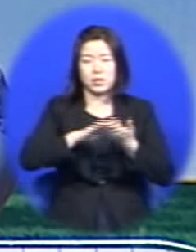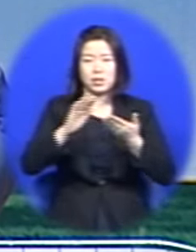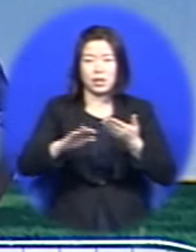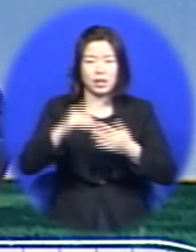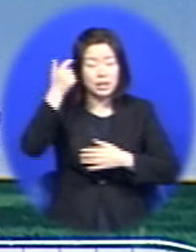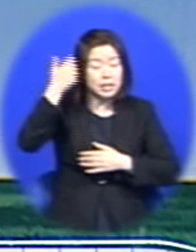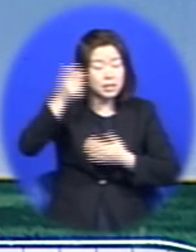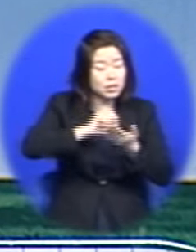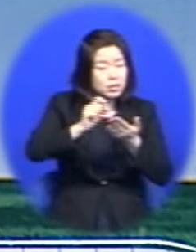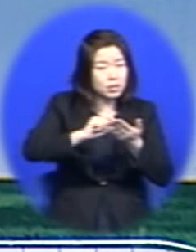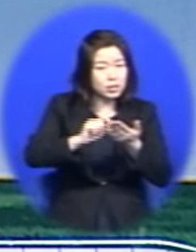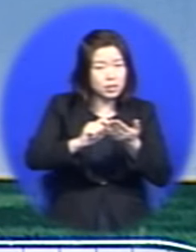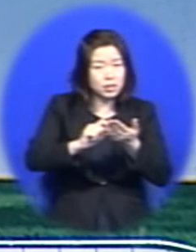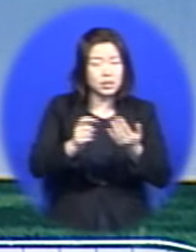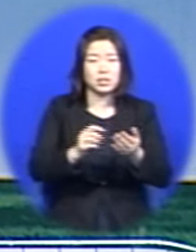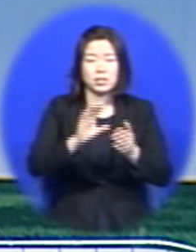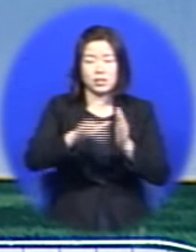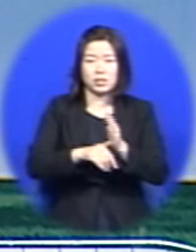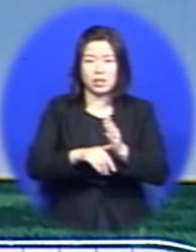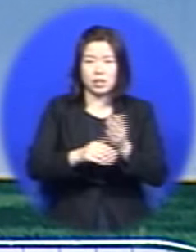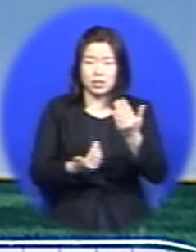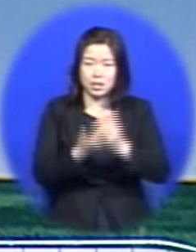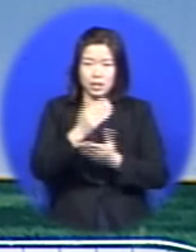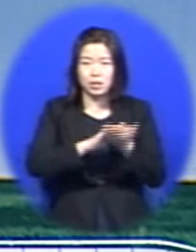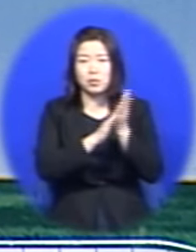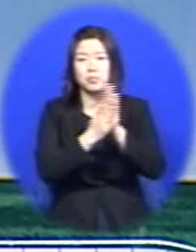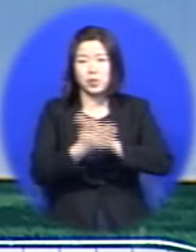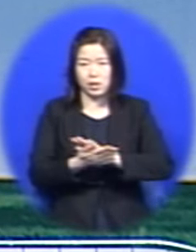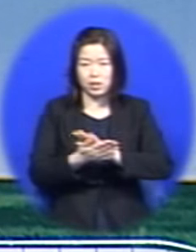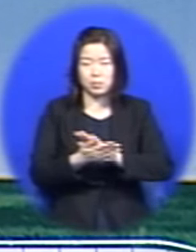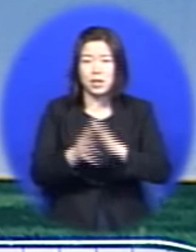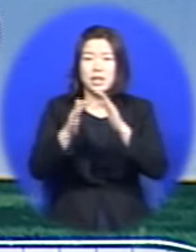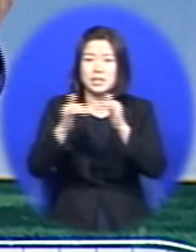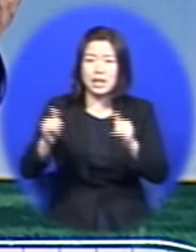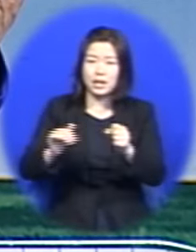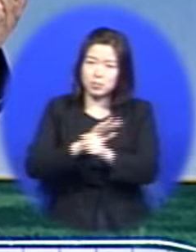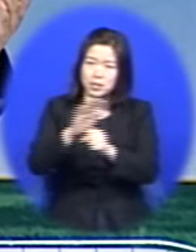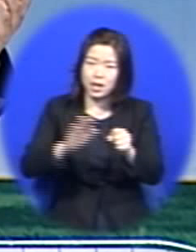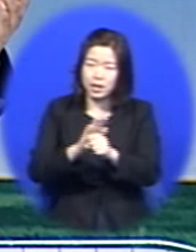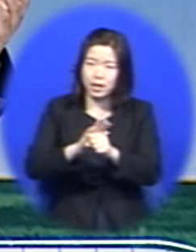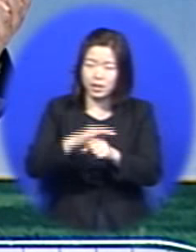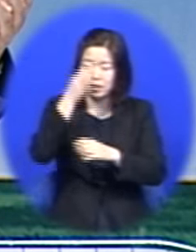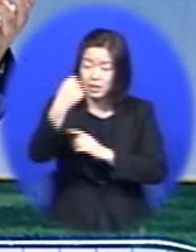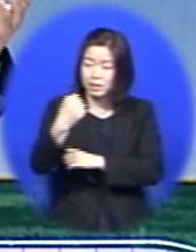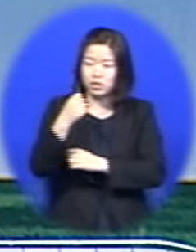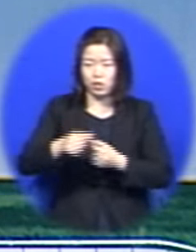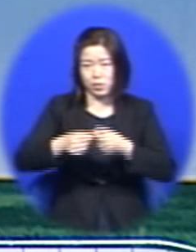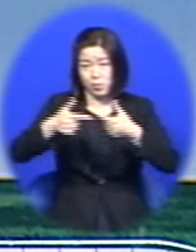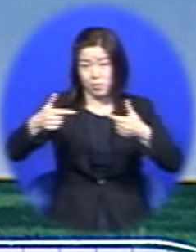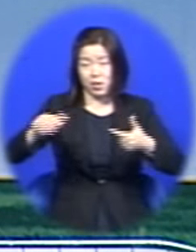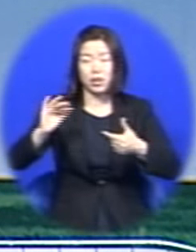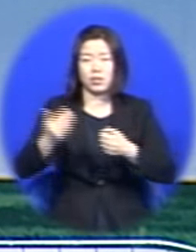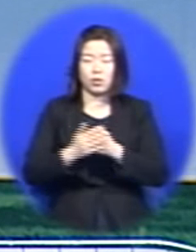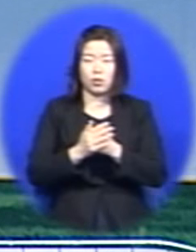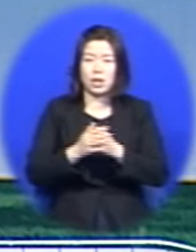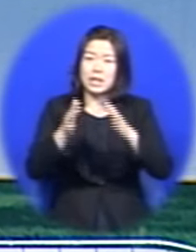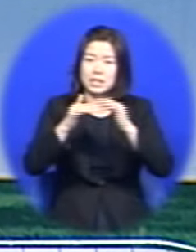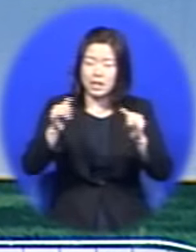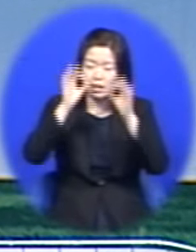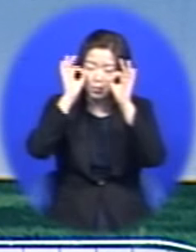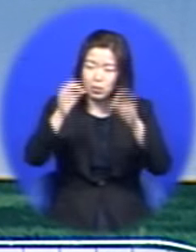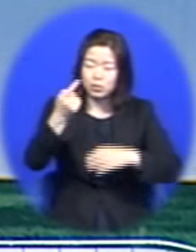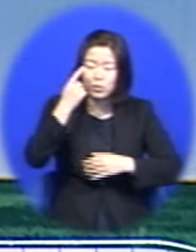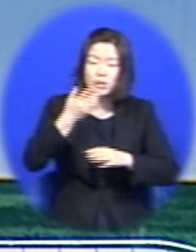쓰면서 일어난 변화는요, 사람을 사랑하는 능력이 커져요. 사람을 보는 눈이